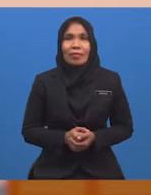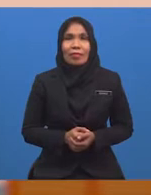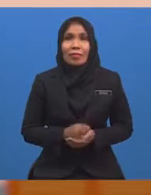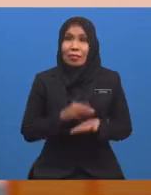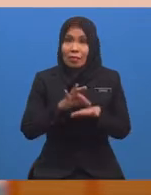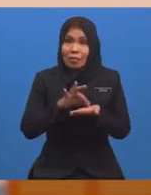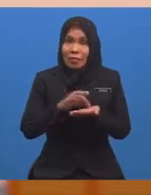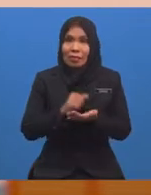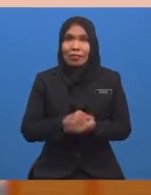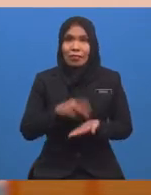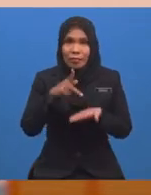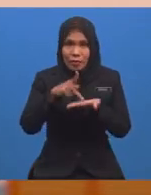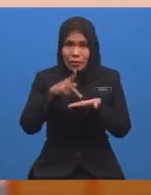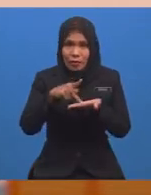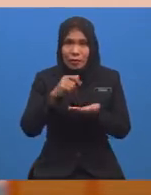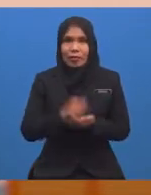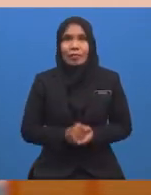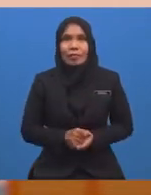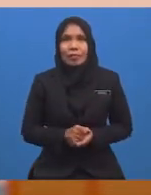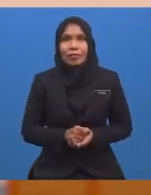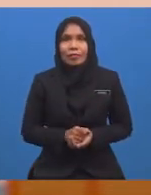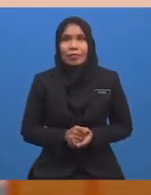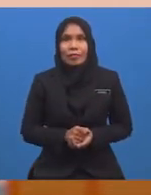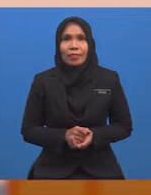kadar and dengan mudah